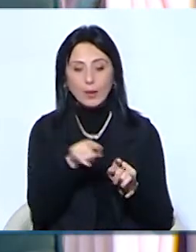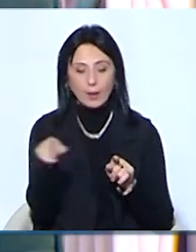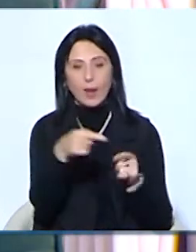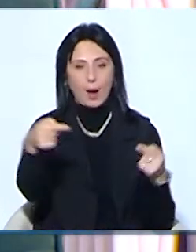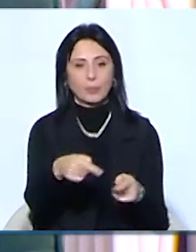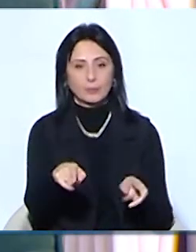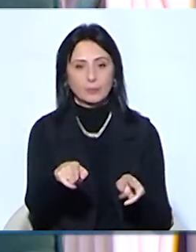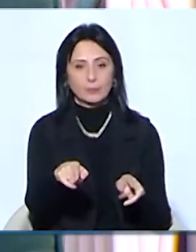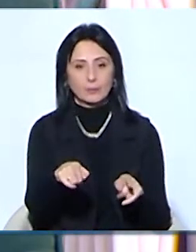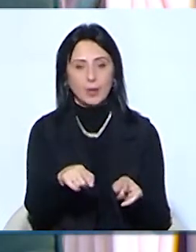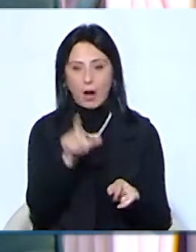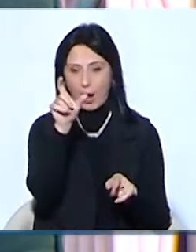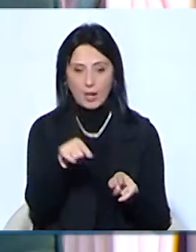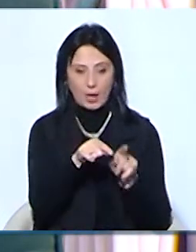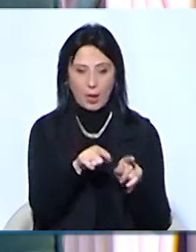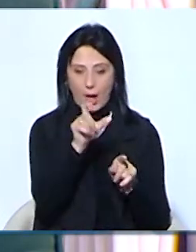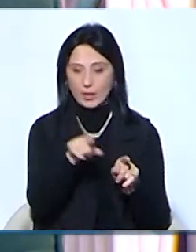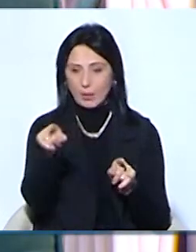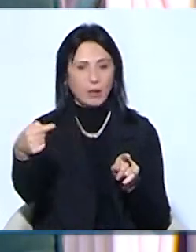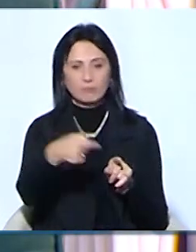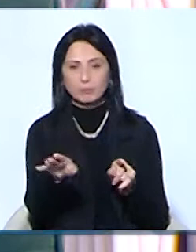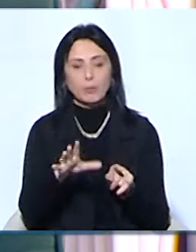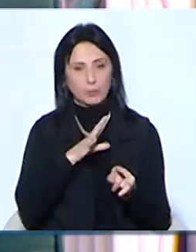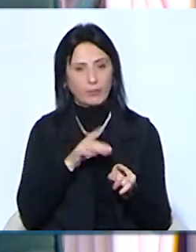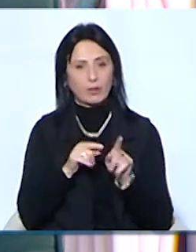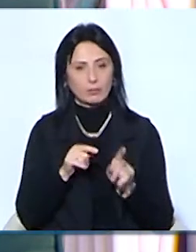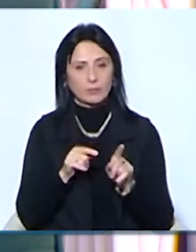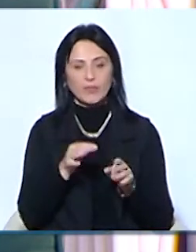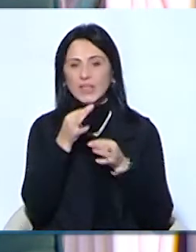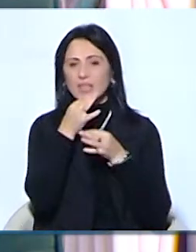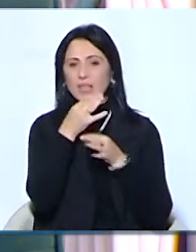მივიღოთ. როგორც კი აღმოჩნდება, რომ ადამიანს რაღაც ნებისმიერი